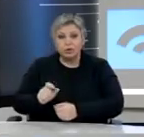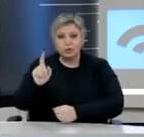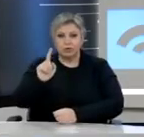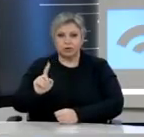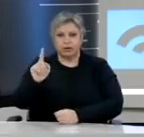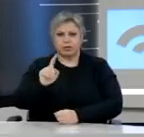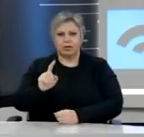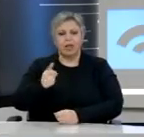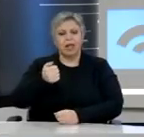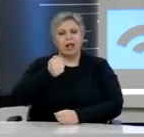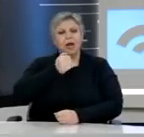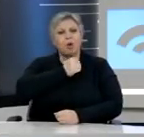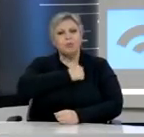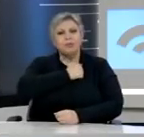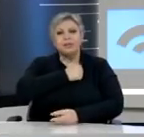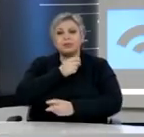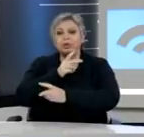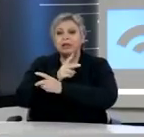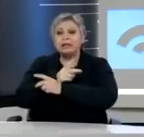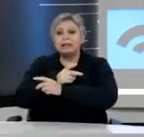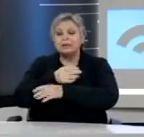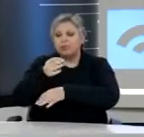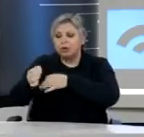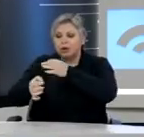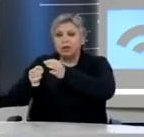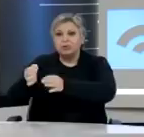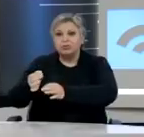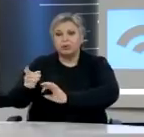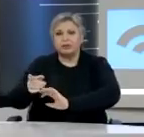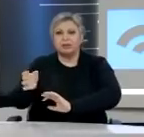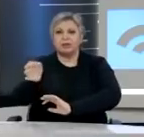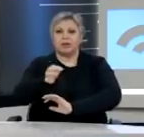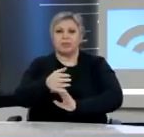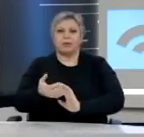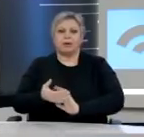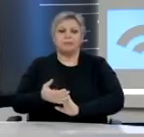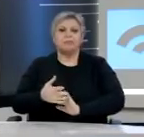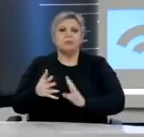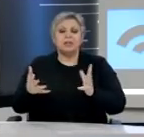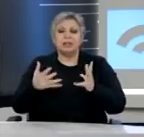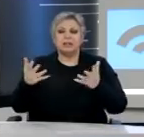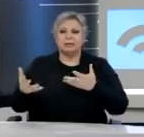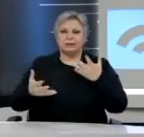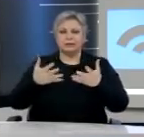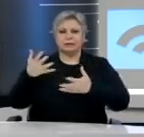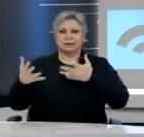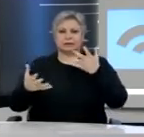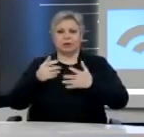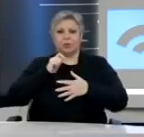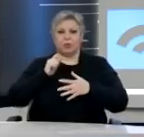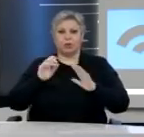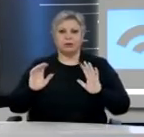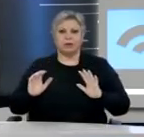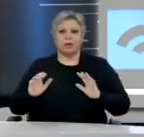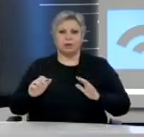αποτέλεσμα πολύ κακών συμβούλων που έχει γύρω του και ενδεχομένως μιας πολιτικής σύγχυσης. Διότι δεν μπορώ